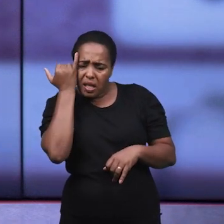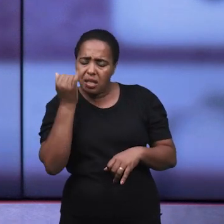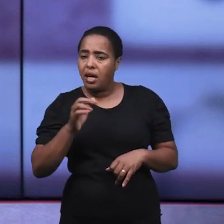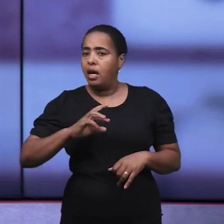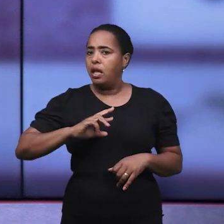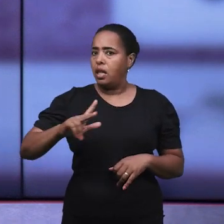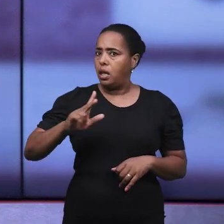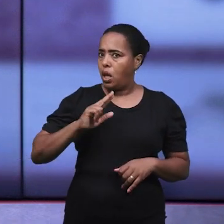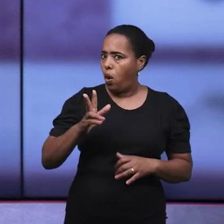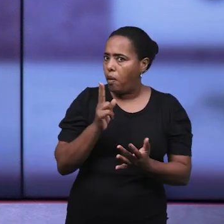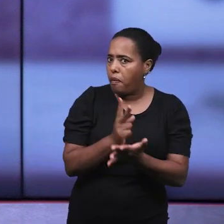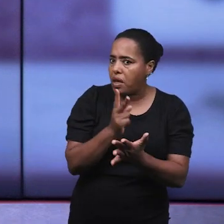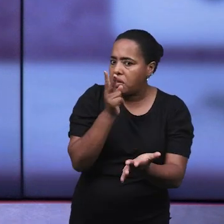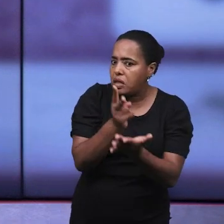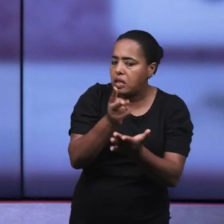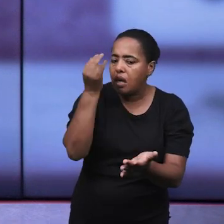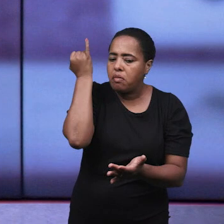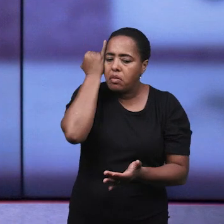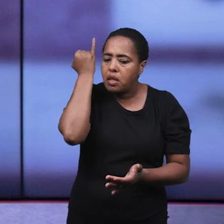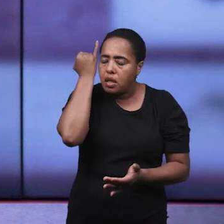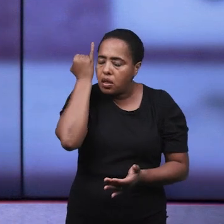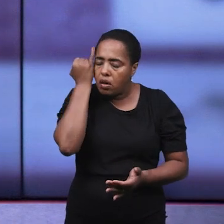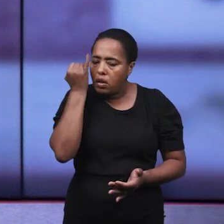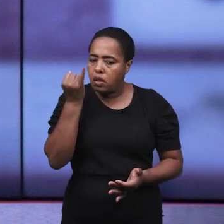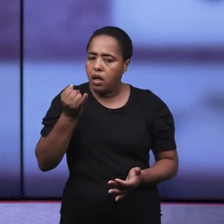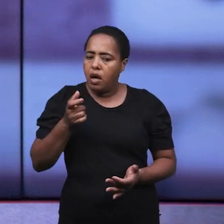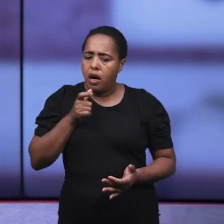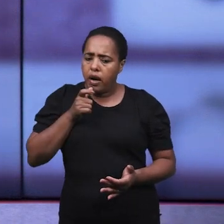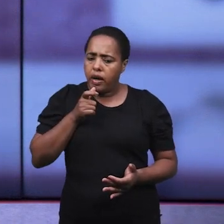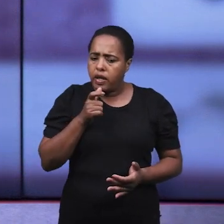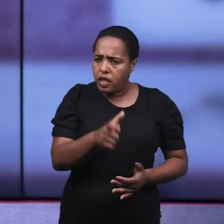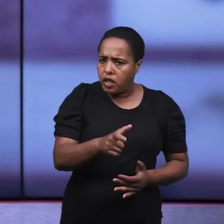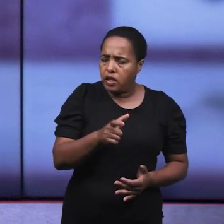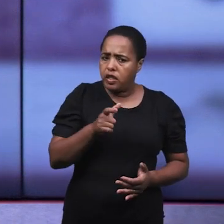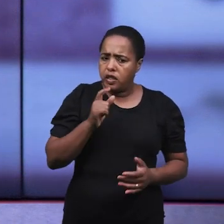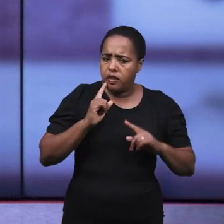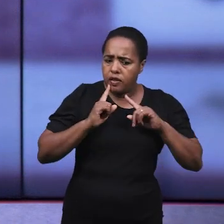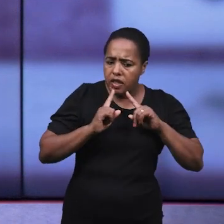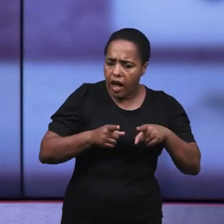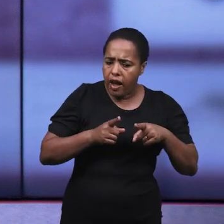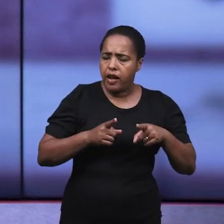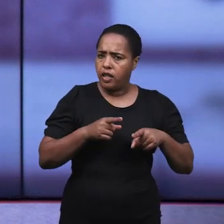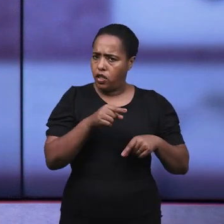Avoir paresse ce moment, ce n'est pas le même d'être paresseux.